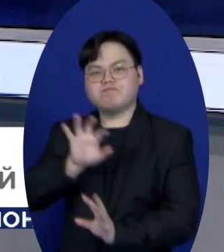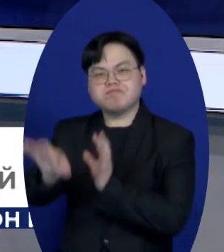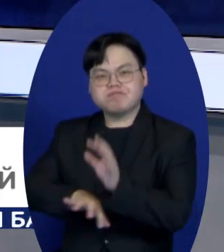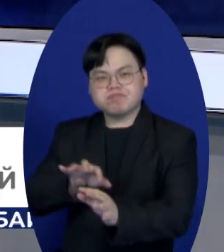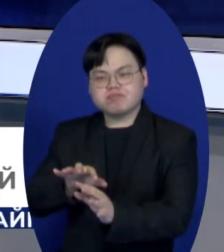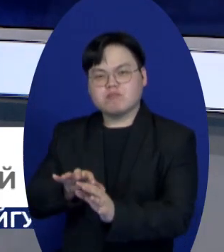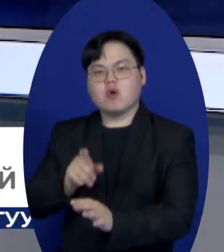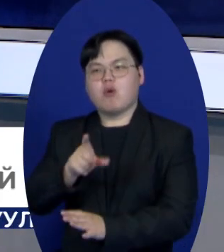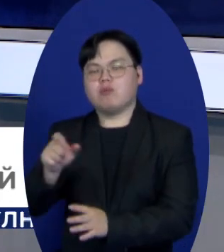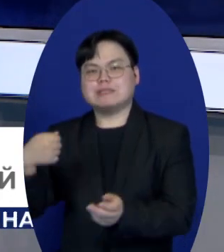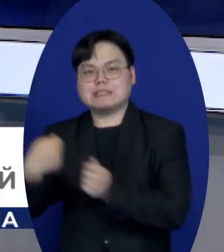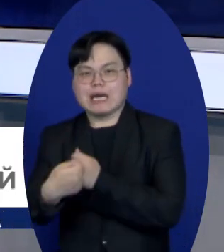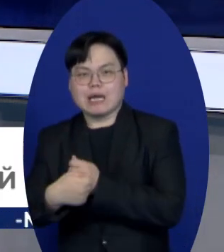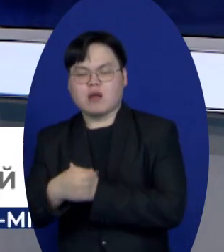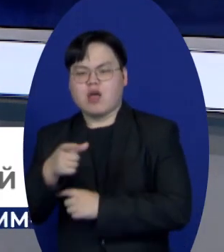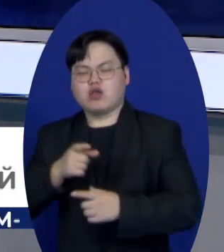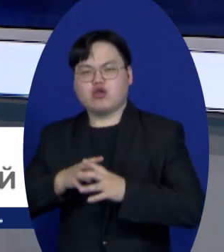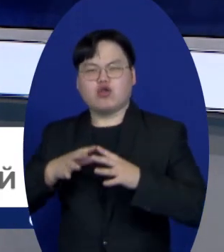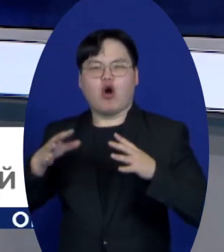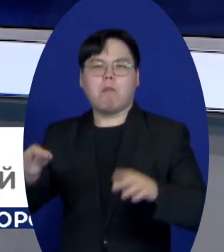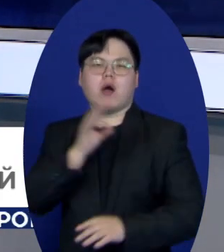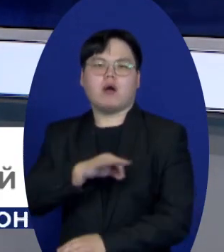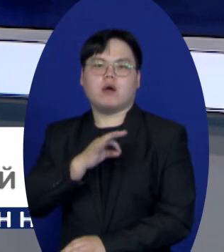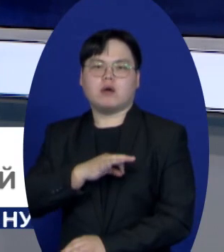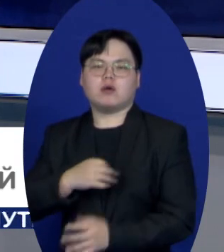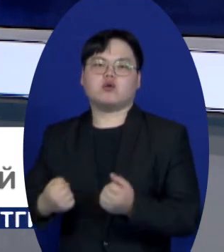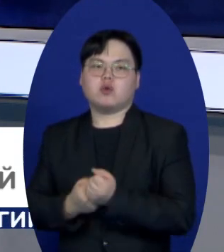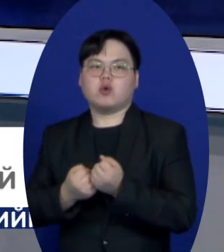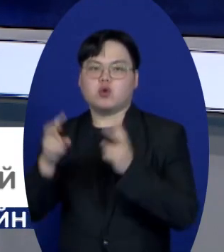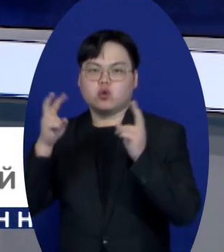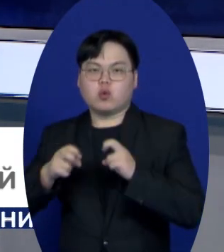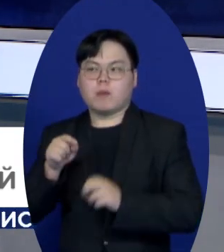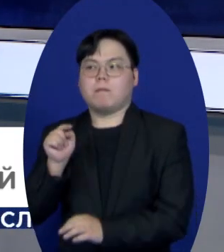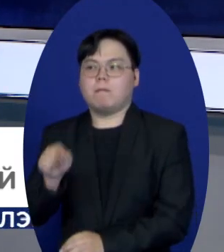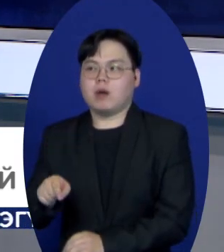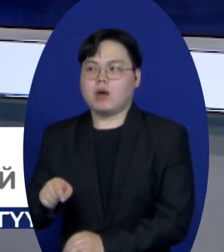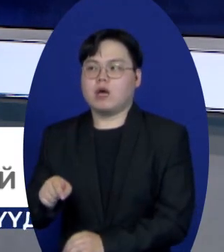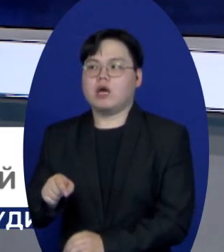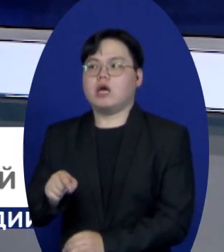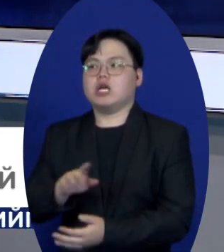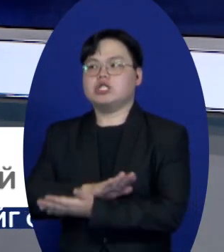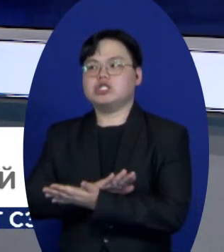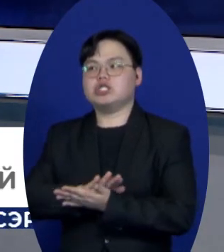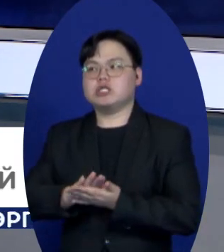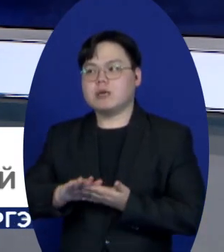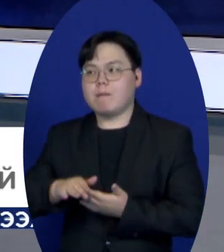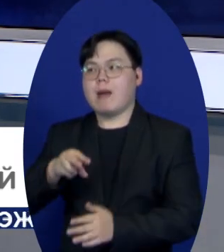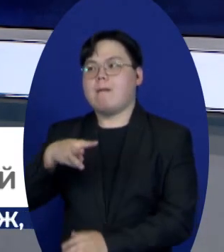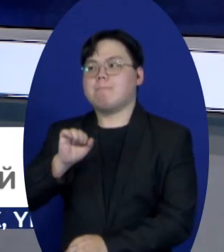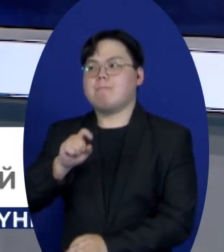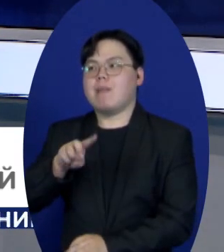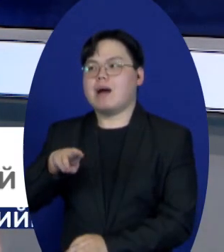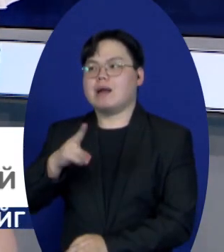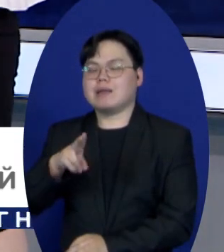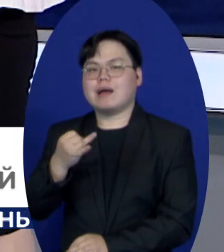бүтээгдэхүүн үйлчлэгээр бол эдийн засгийн томоохон орлого болдог хөшөөрөг бол судалгаа байна. За мөн шинэ орлооны Марти Грас Испани бүхэн